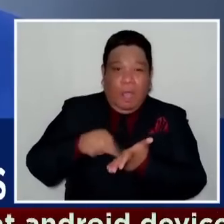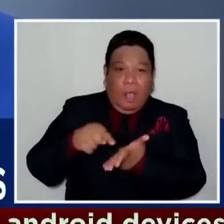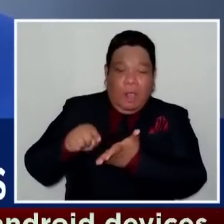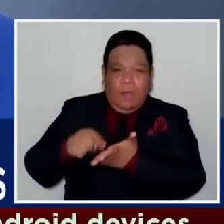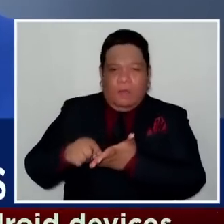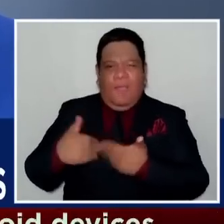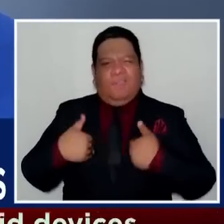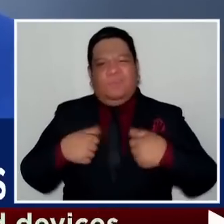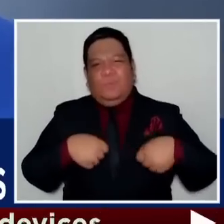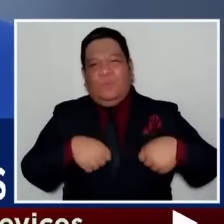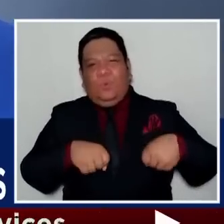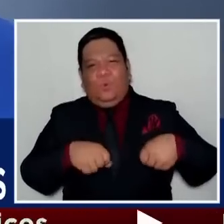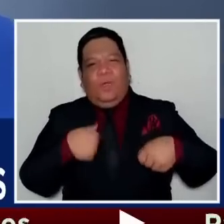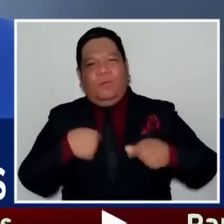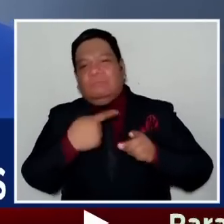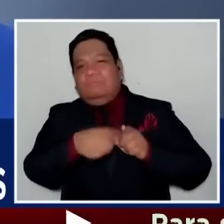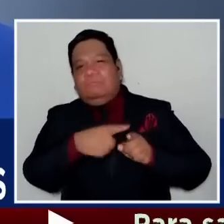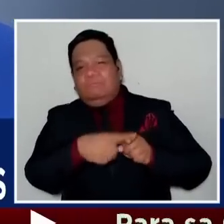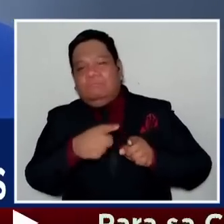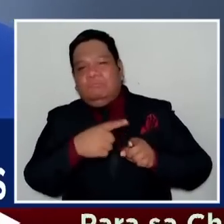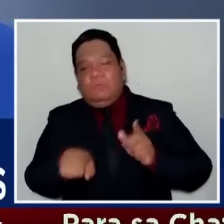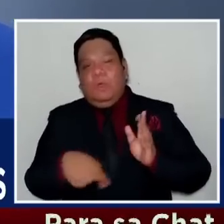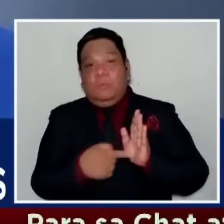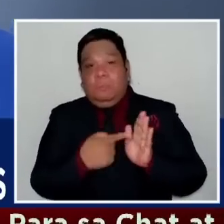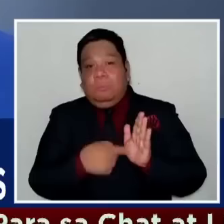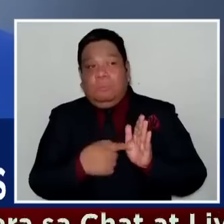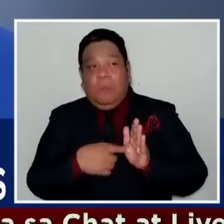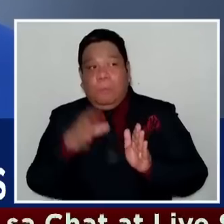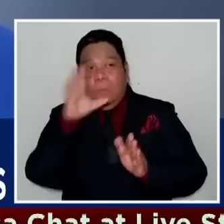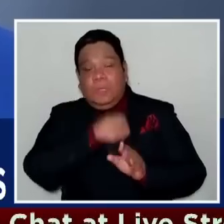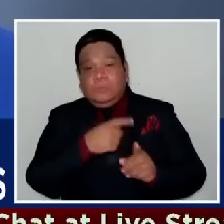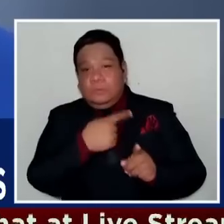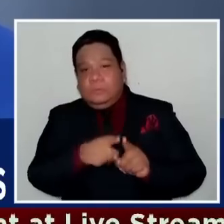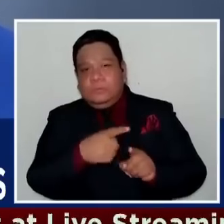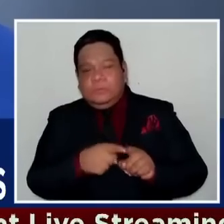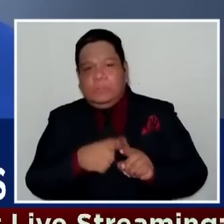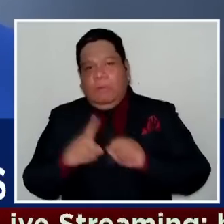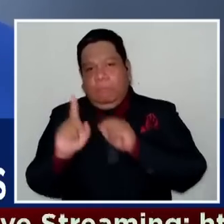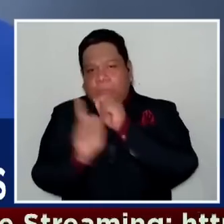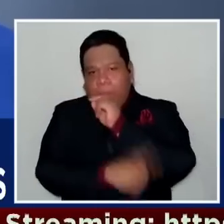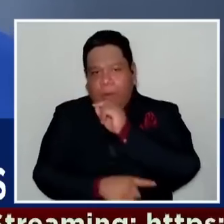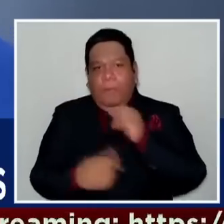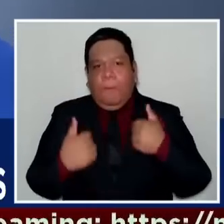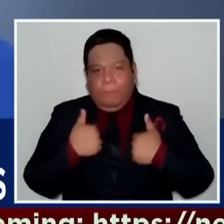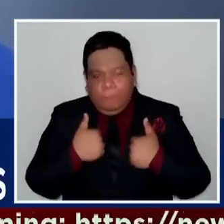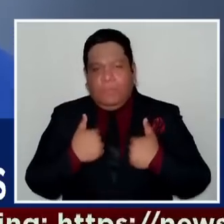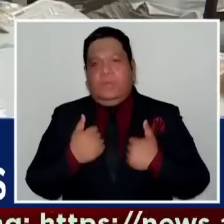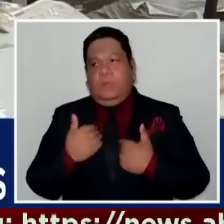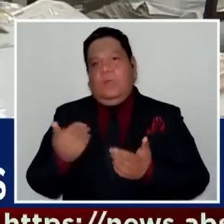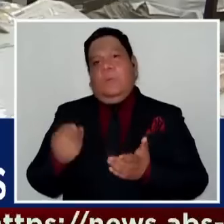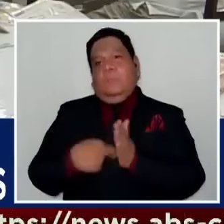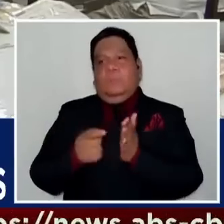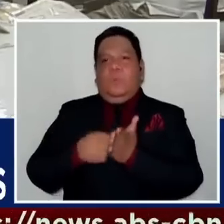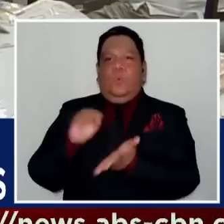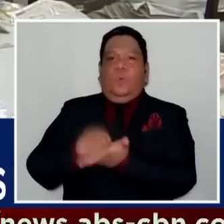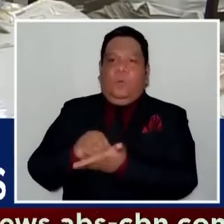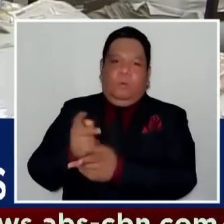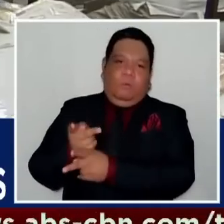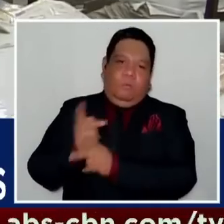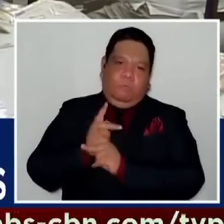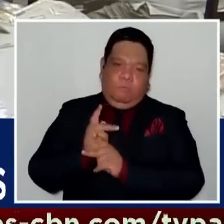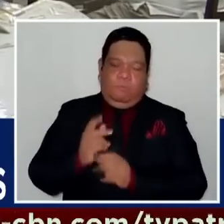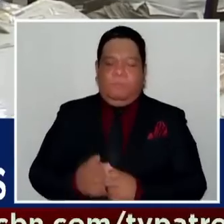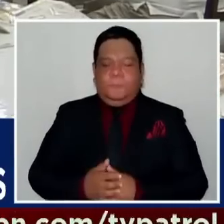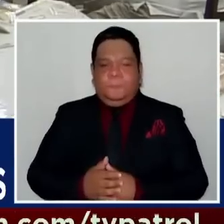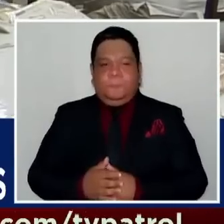akong hinuhulugan, ma'am. Minsan, pag di ko po nahuhulugan yun, nagkaka-penalty po. Doon po ako nangungutang minsan sa tao po. Kaya si